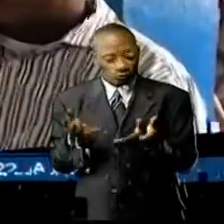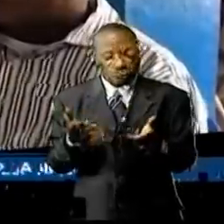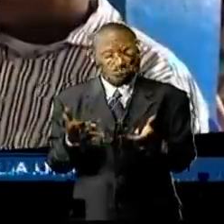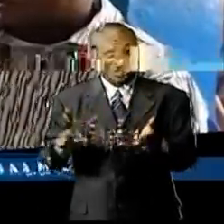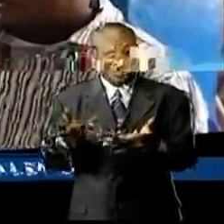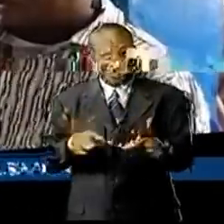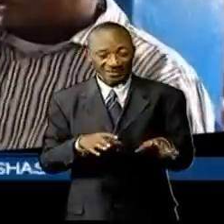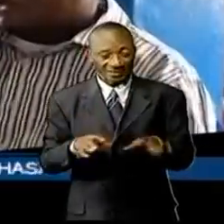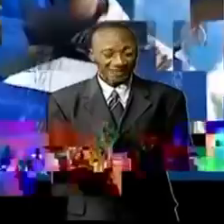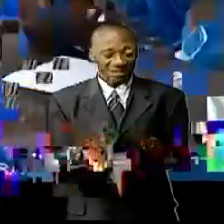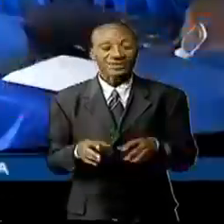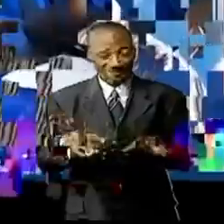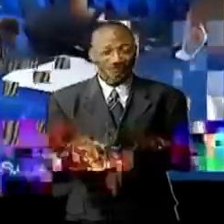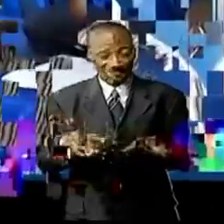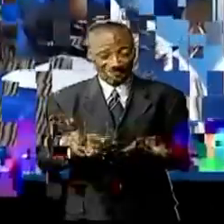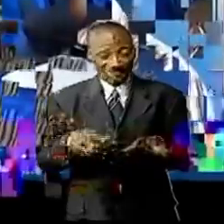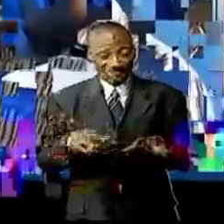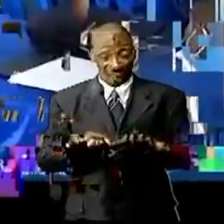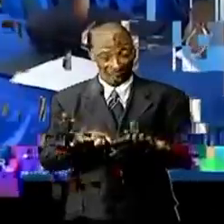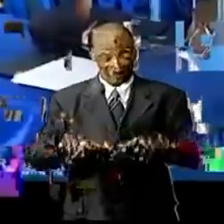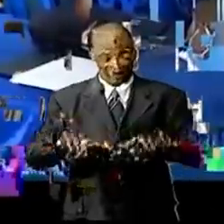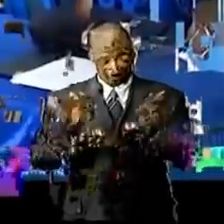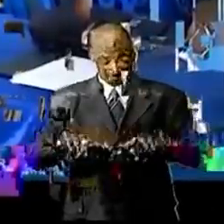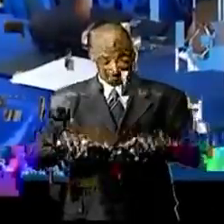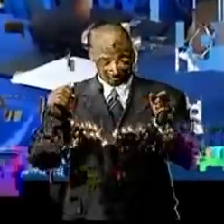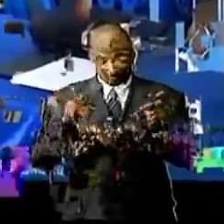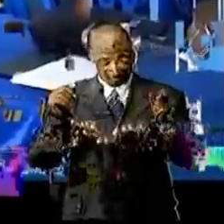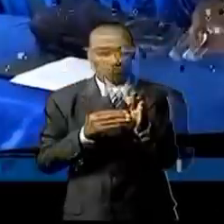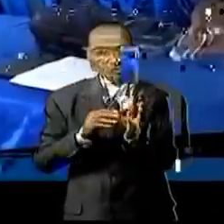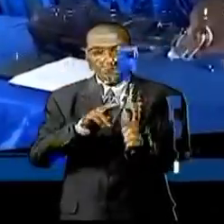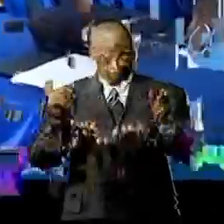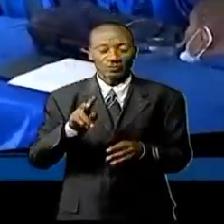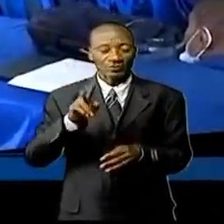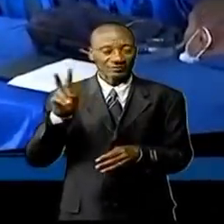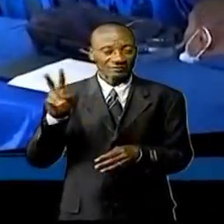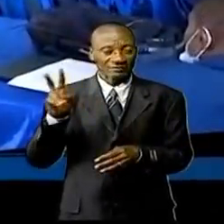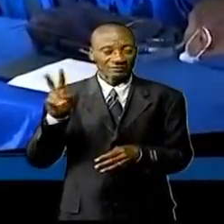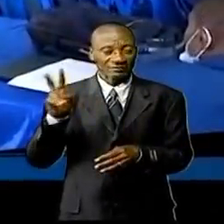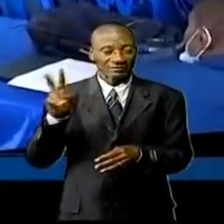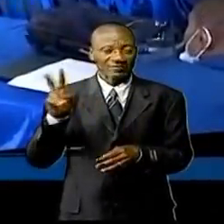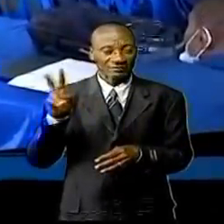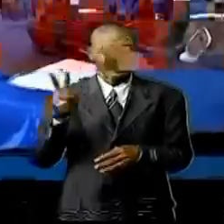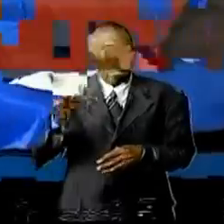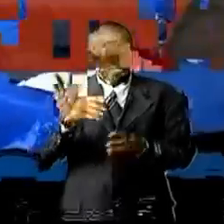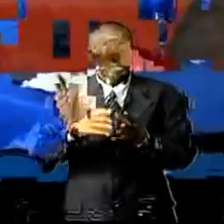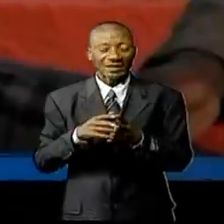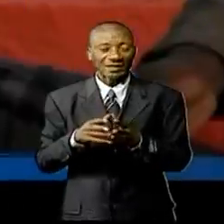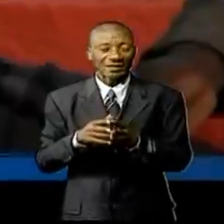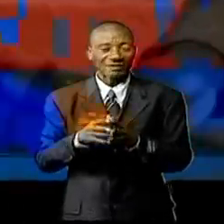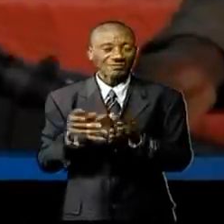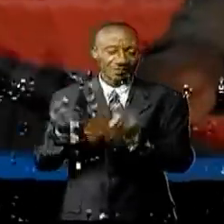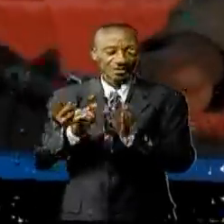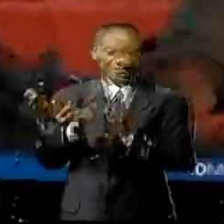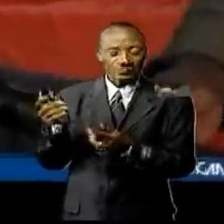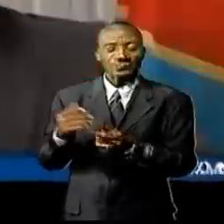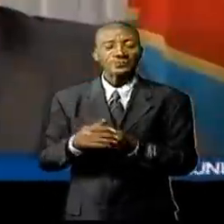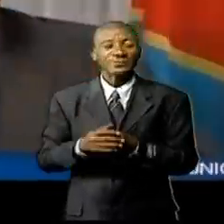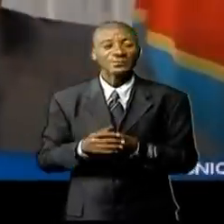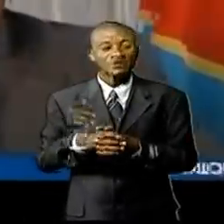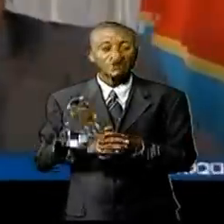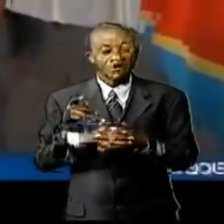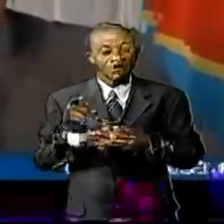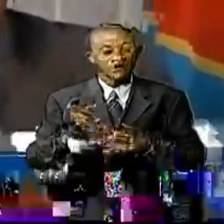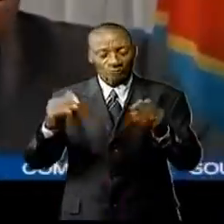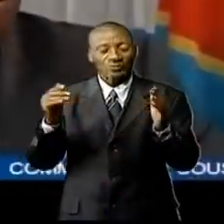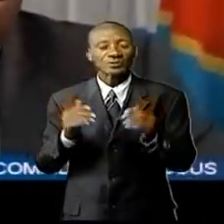plan opérationnel adopté en novembre 2021 par le comité provincial de pilotage, dont il est président en province, répondra